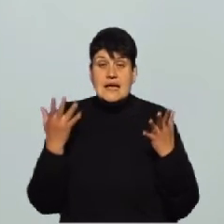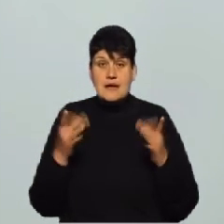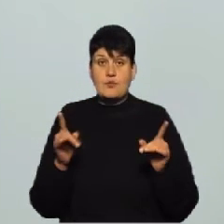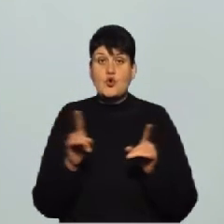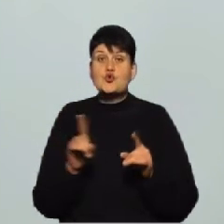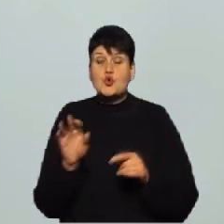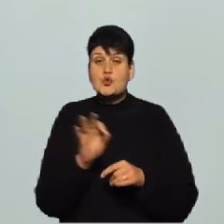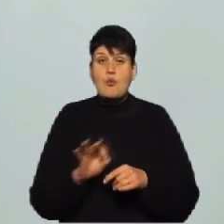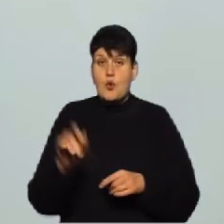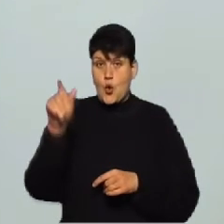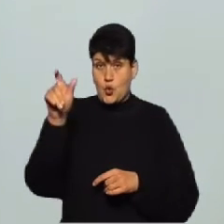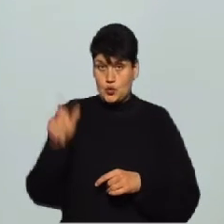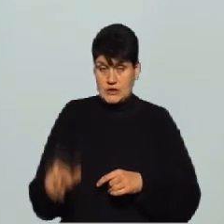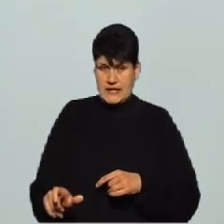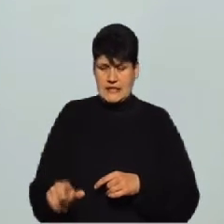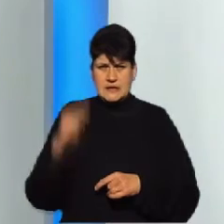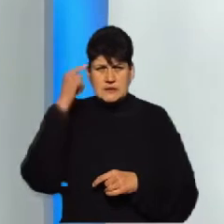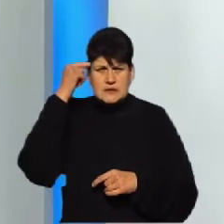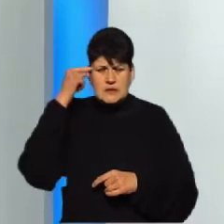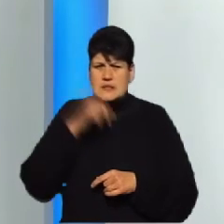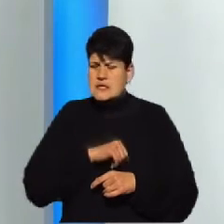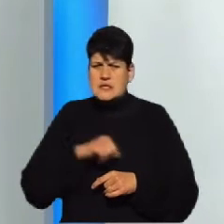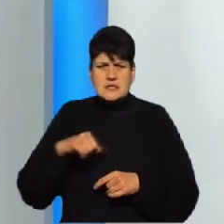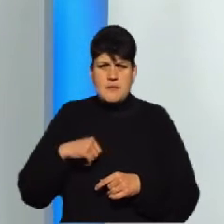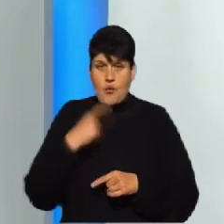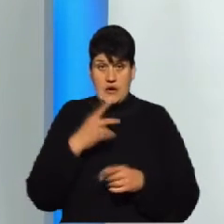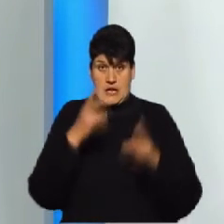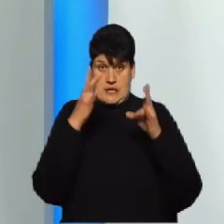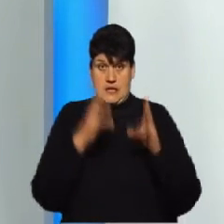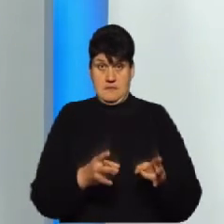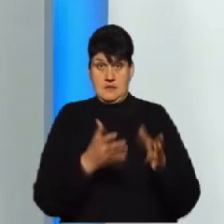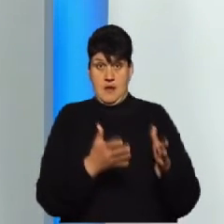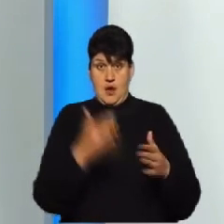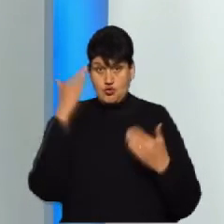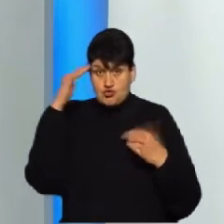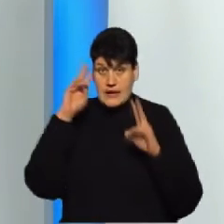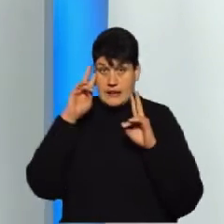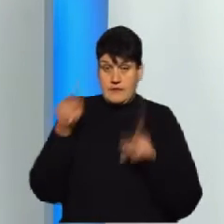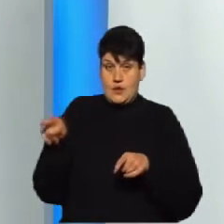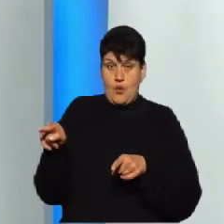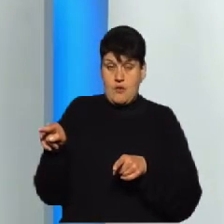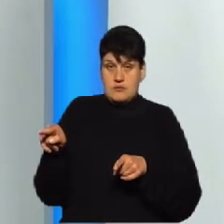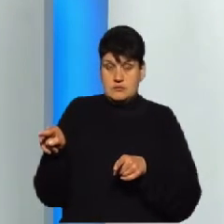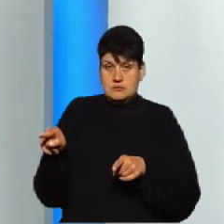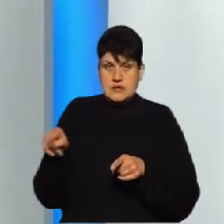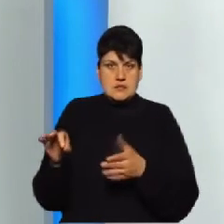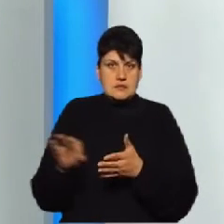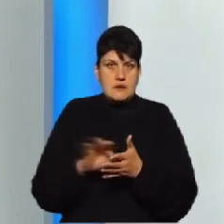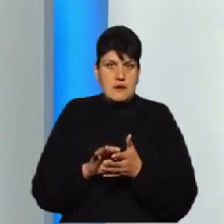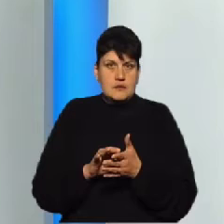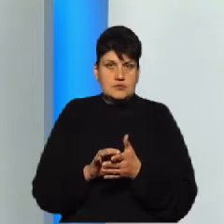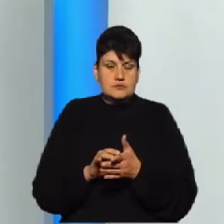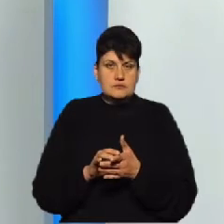сама маркує як потенційно небезпечне. Чужий, невідомий актуалізує потребу в безпеці.